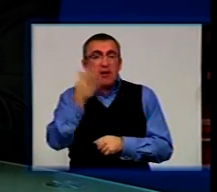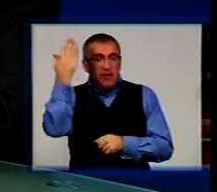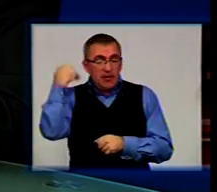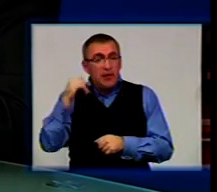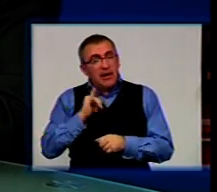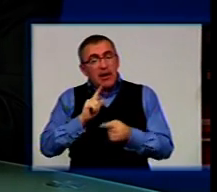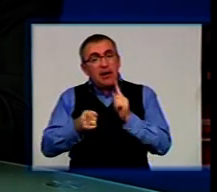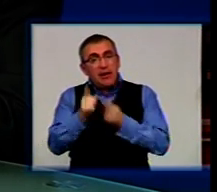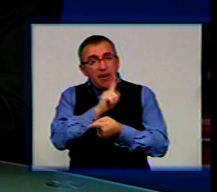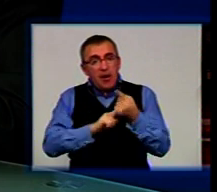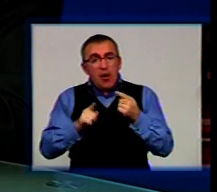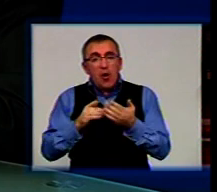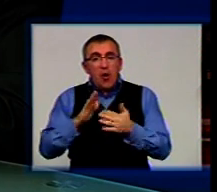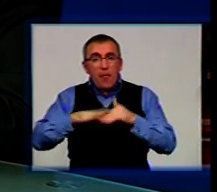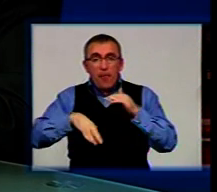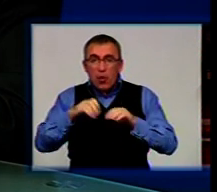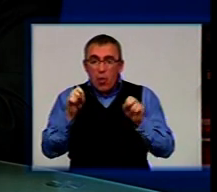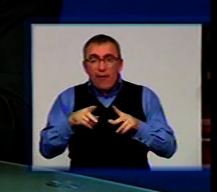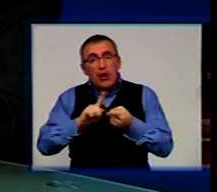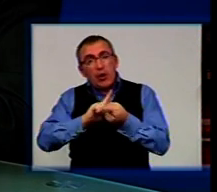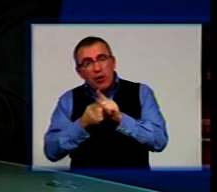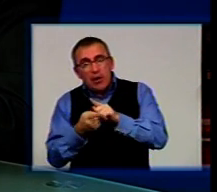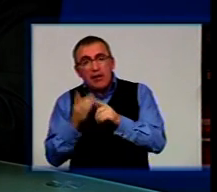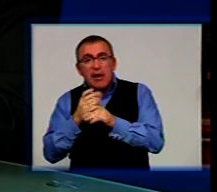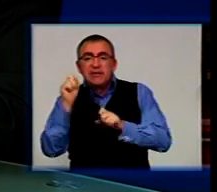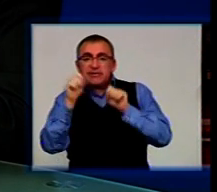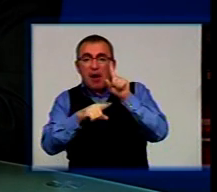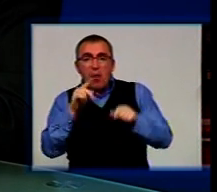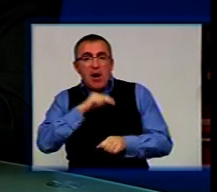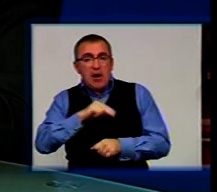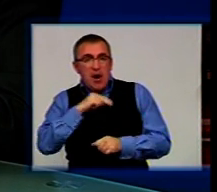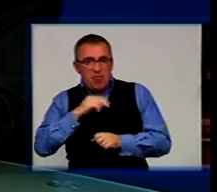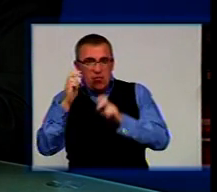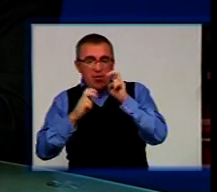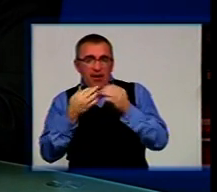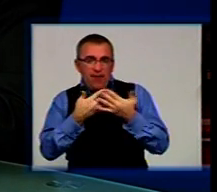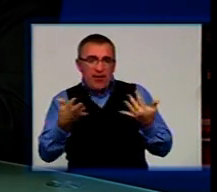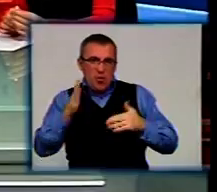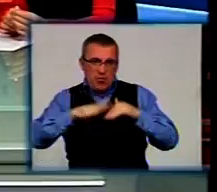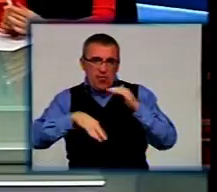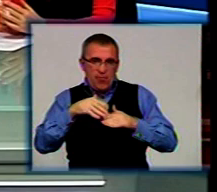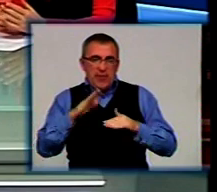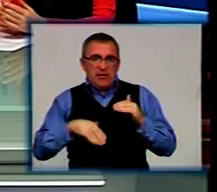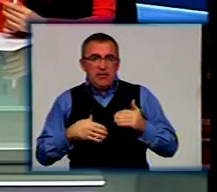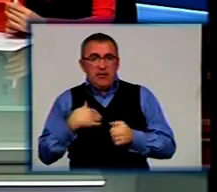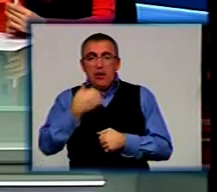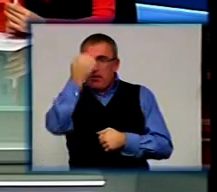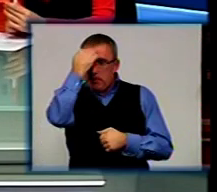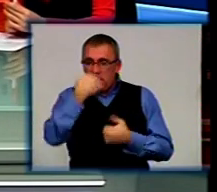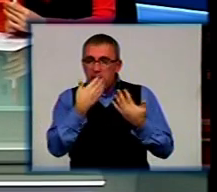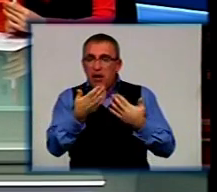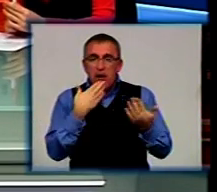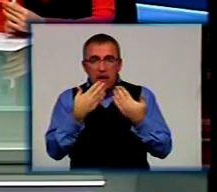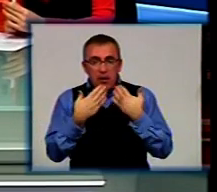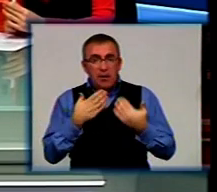або змінювати профіль на інший, де є замовлення роботодавця на певні види професій. Ті, що я зазначав. Я вам дуже дякую за